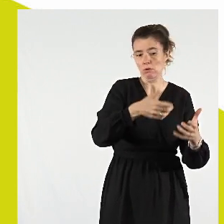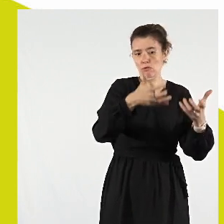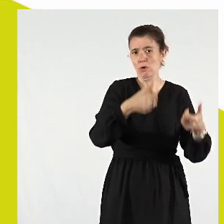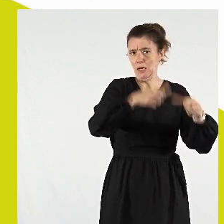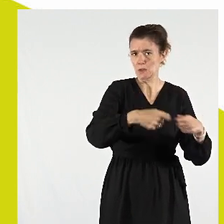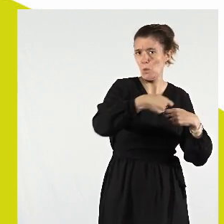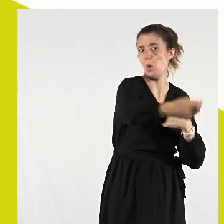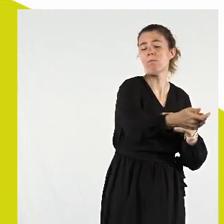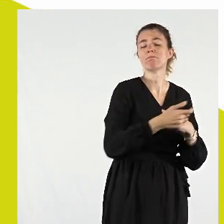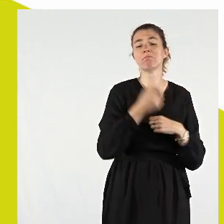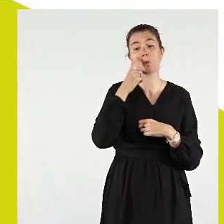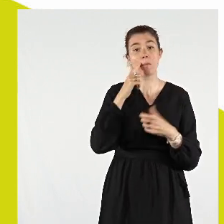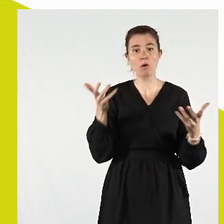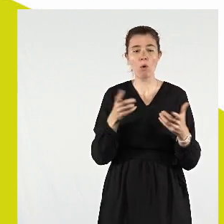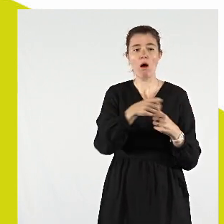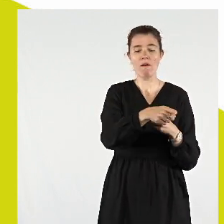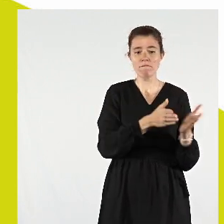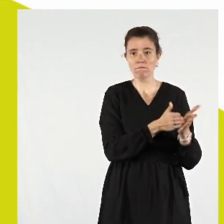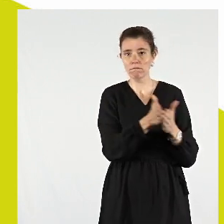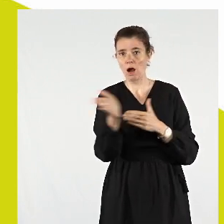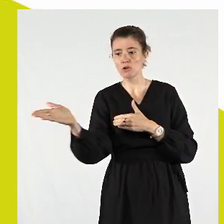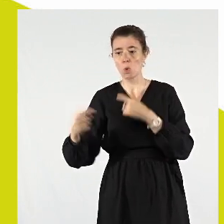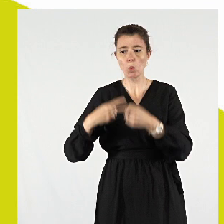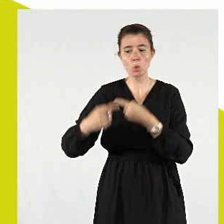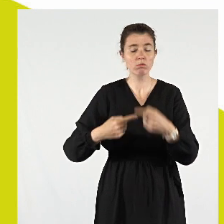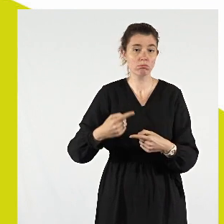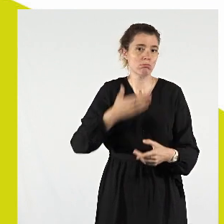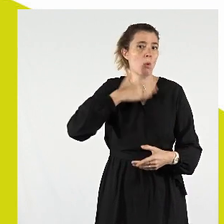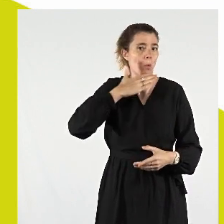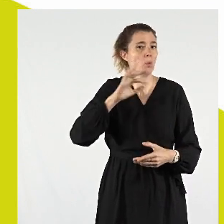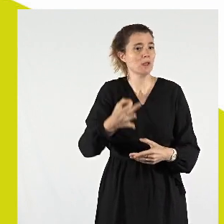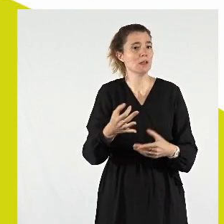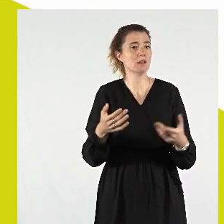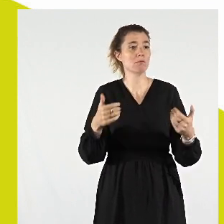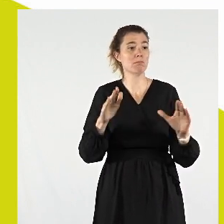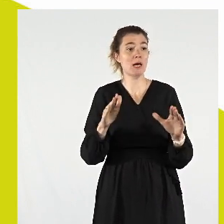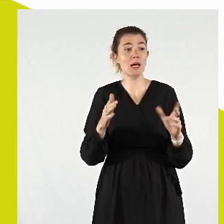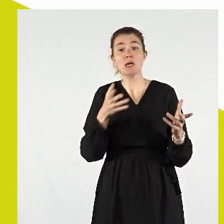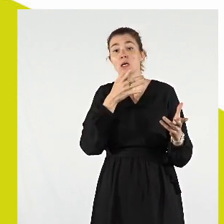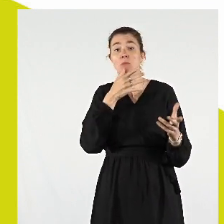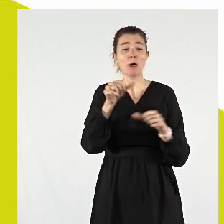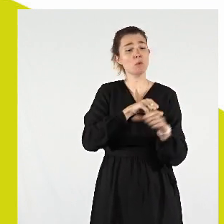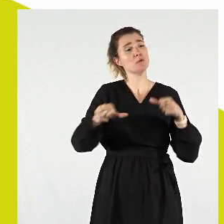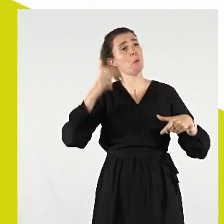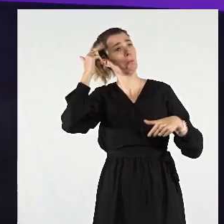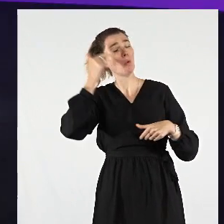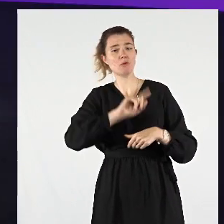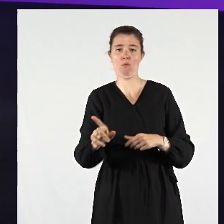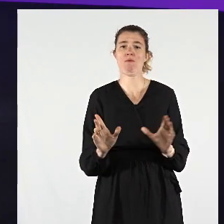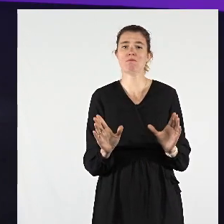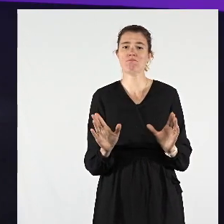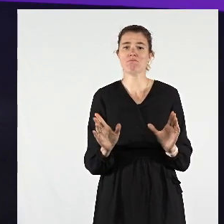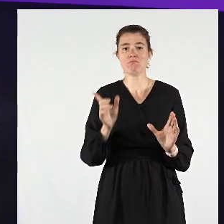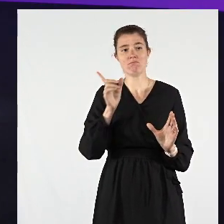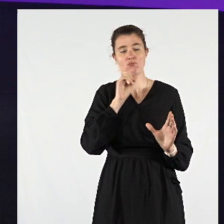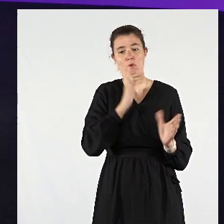virage domiciliaire a été engagé, c'est une très bonne chose, mais on voit aussi qu'il ne peut pas se réaliser à n'importe quelle condition, au risque de survirage